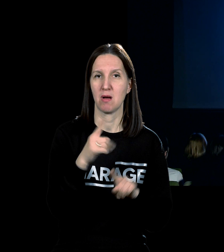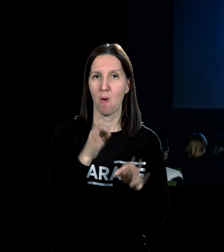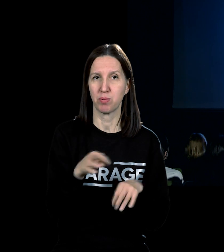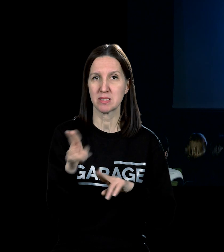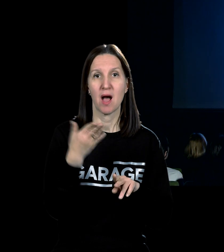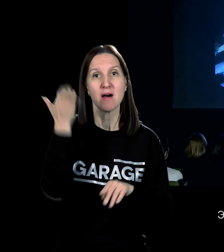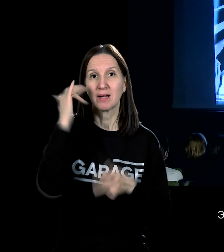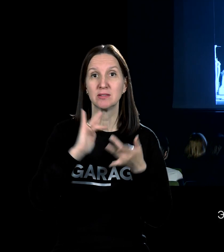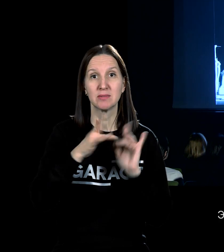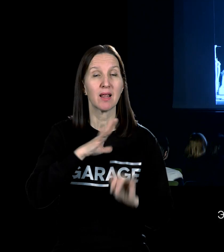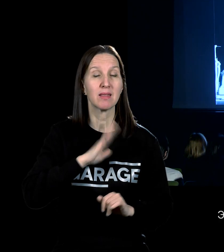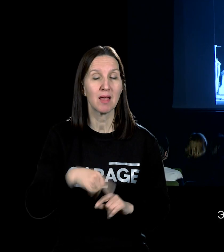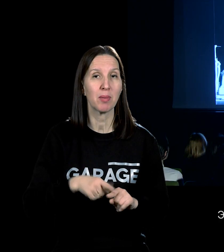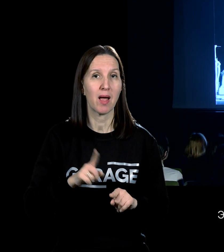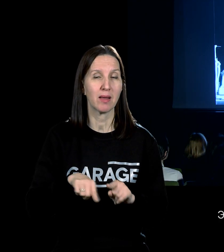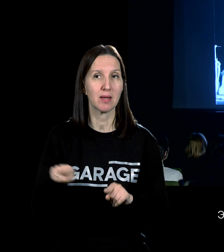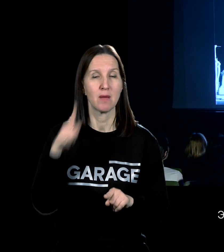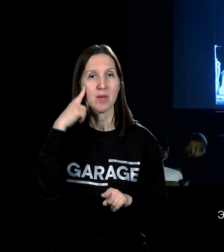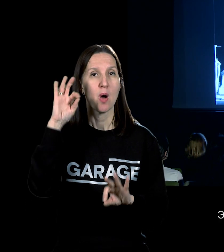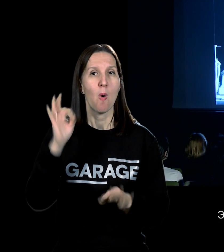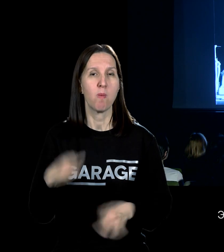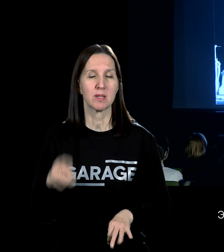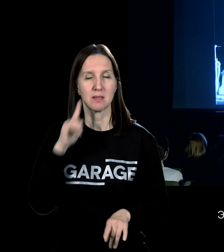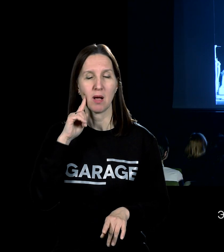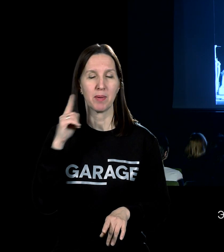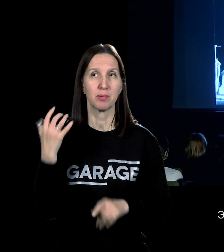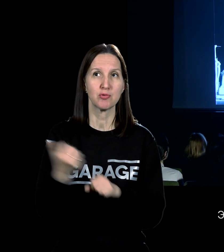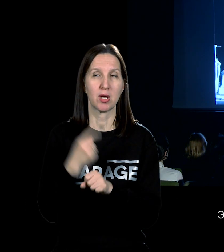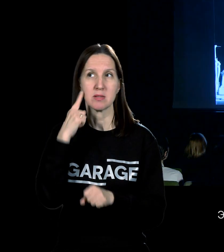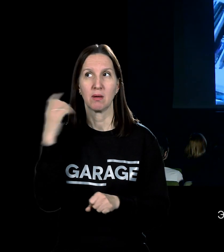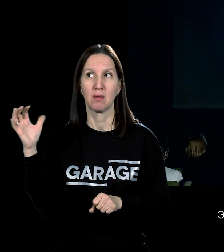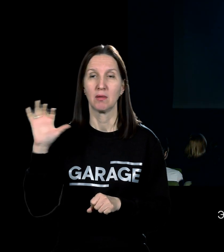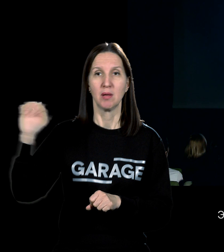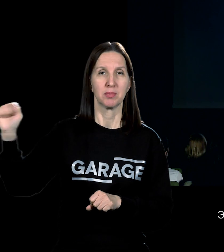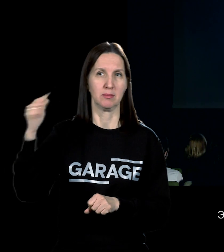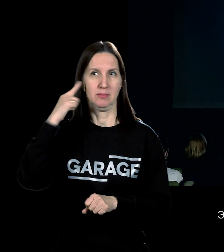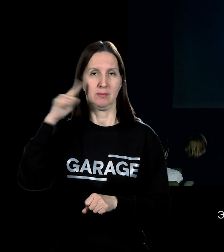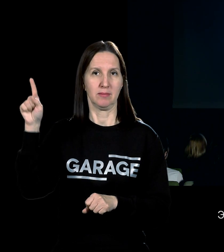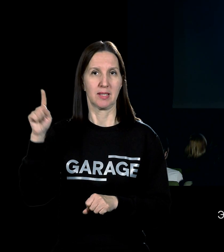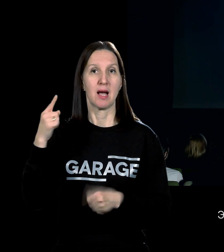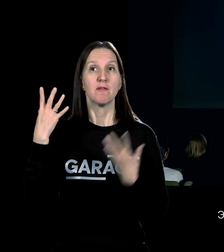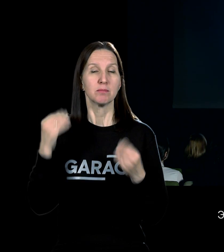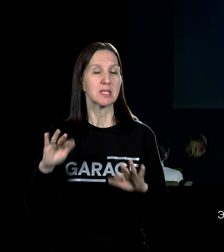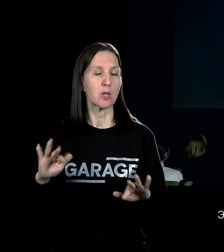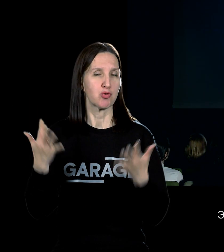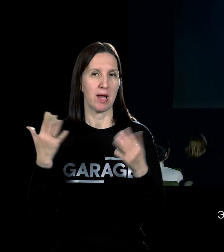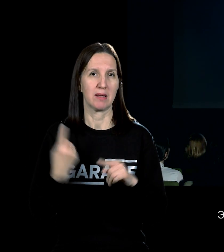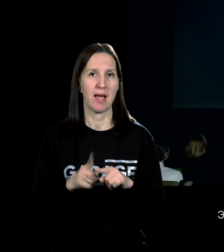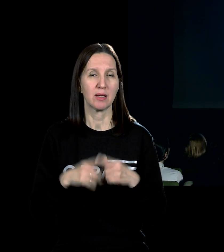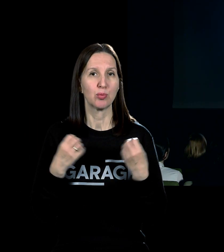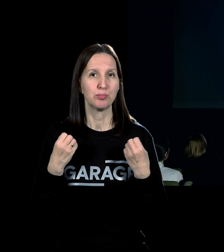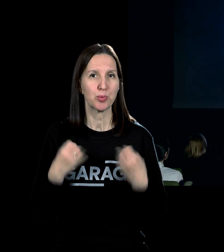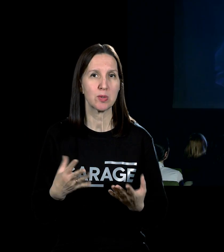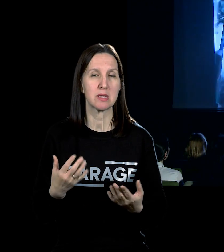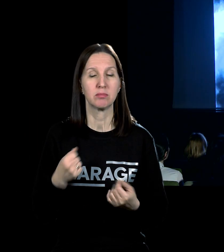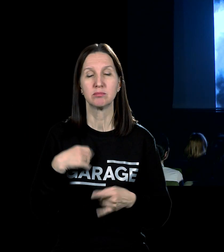Тогда еще не было интернета. Да? Это тот образ, который ты цепляет тебя, да, в этот день, откуда бы случайно, да, это то, что ты